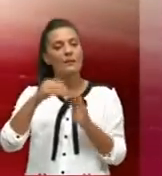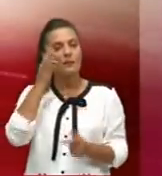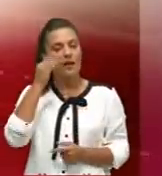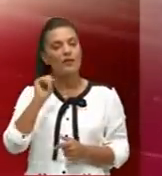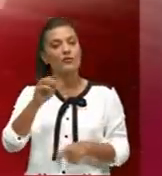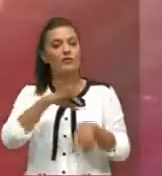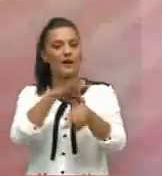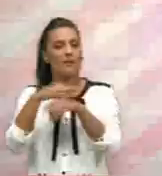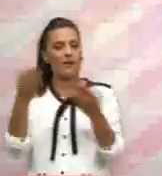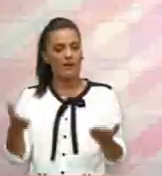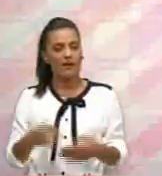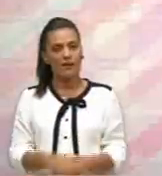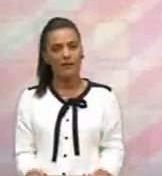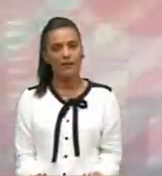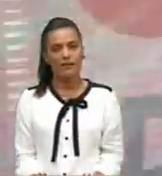rehberde.